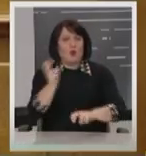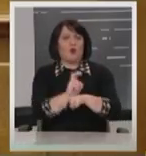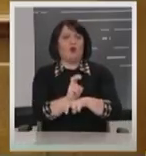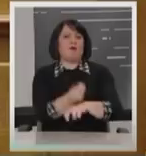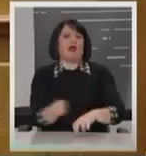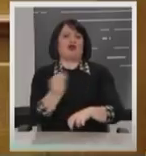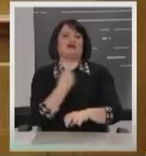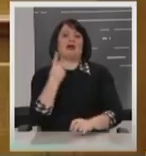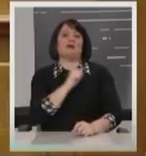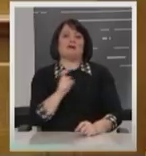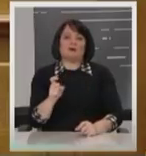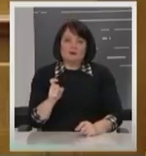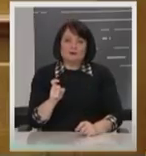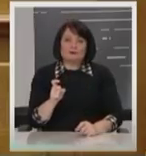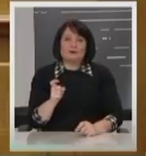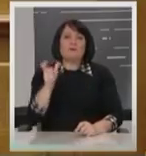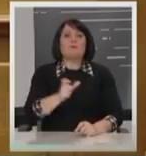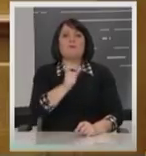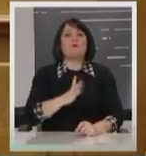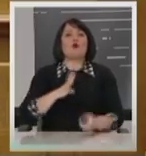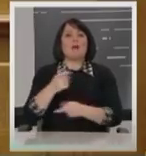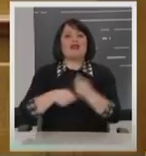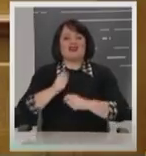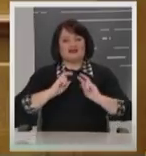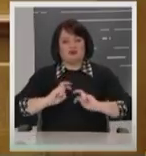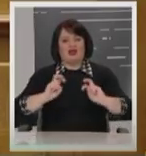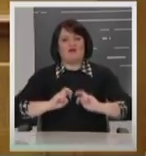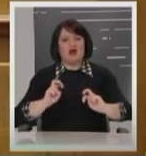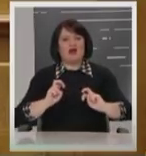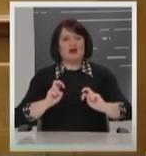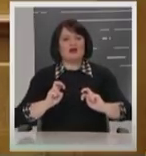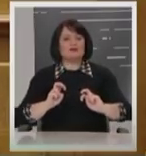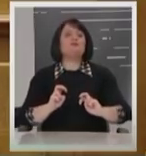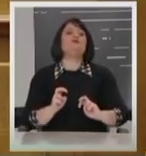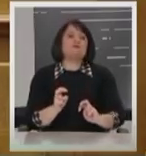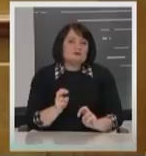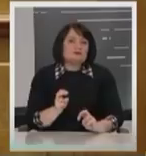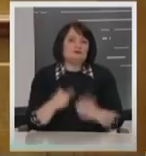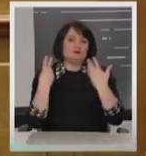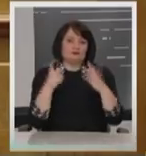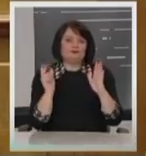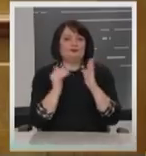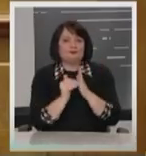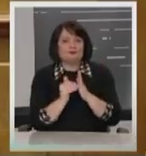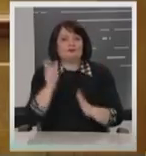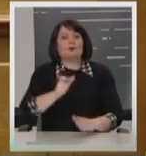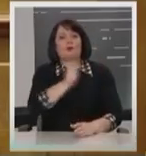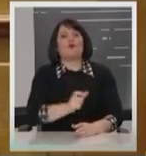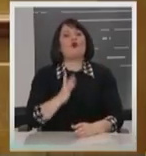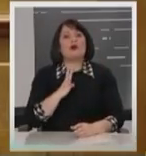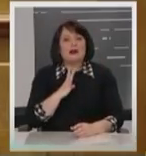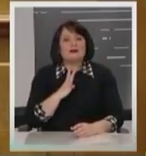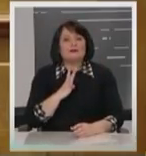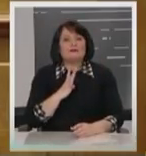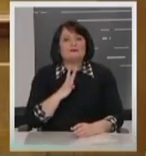Από τις κατασχέσεις σε 1 εκατομμύριο πολίτες και επιχειρήσεις, με άλλους 700.000 πολίτες